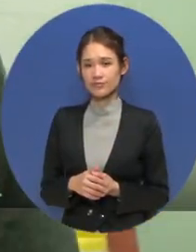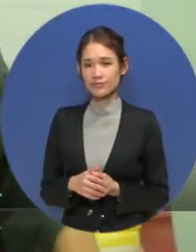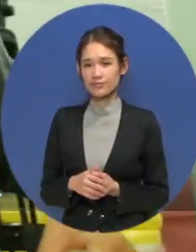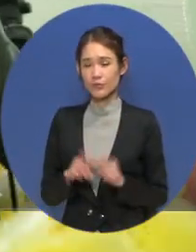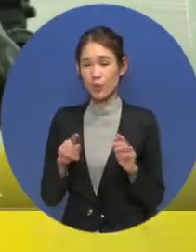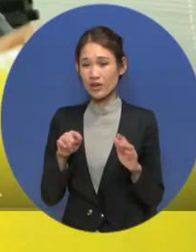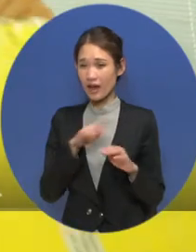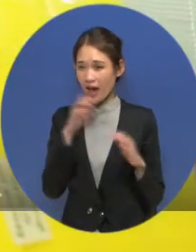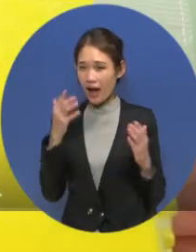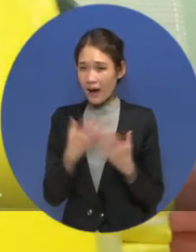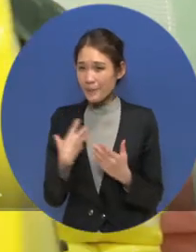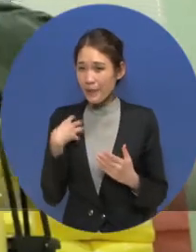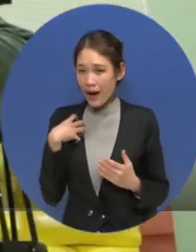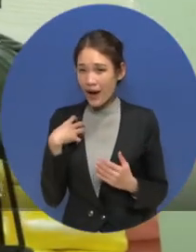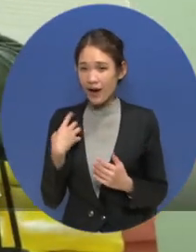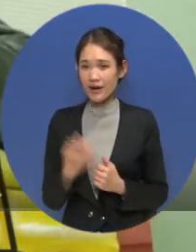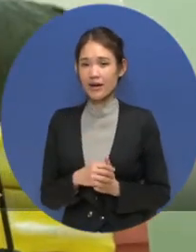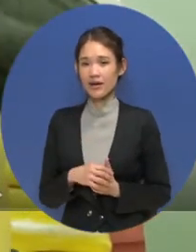이거 다 해야 돼요, 오늘?